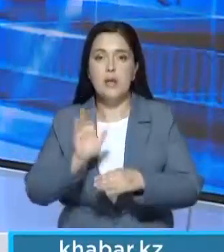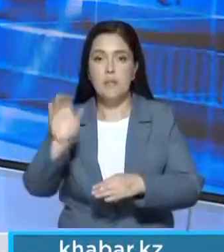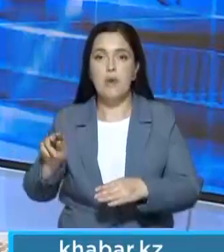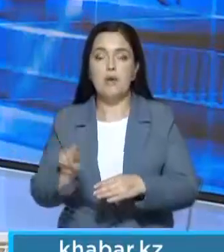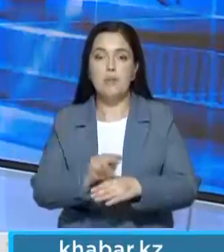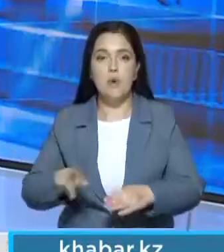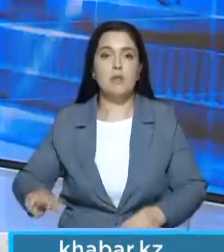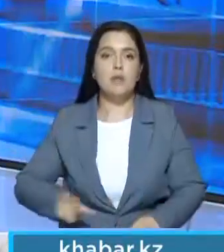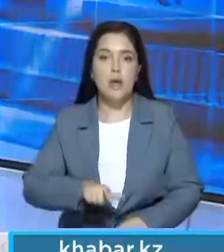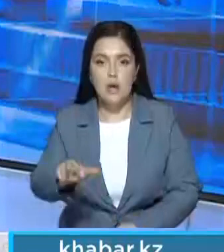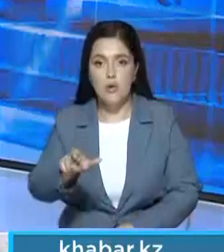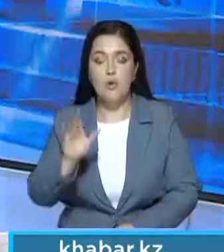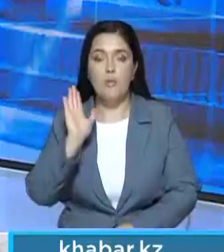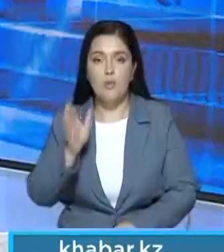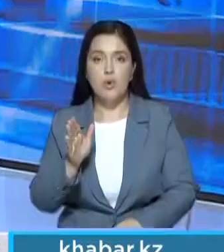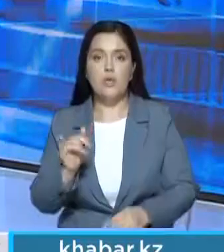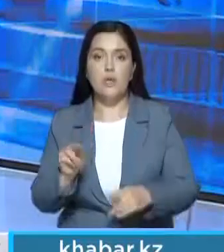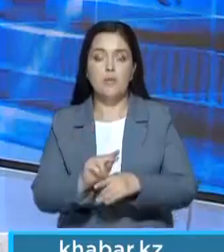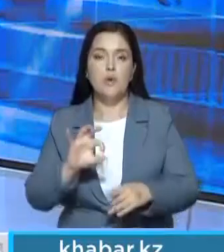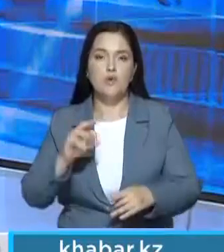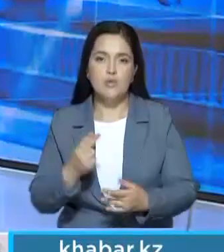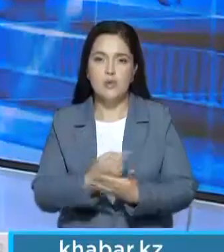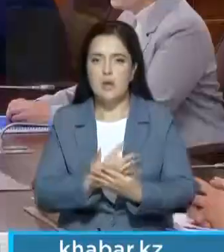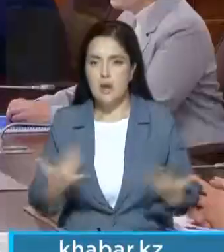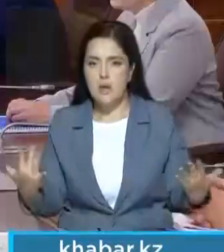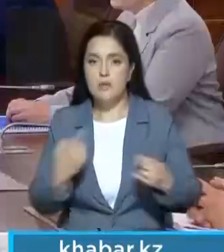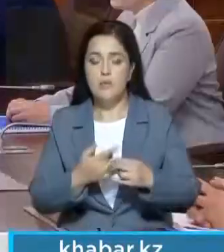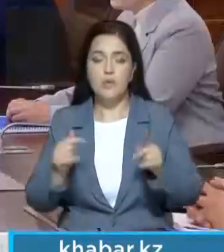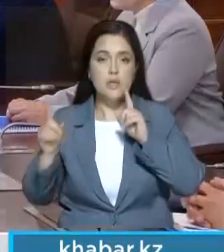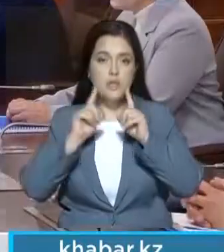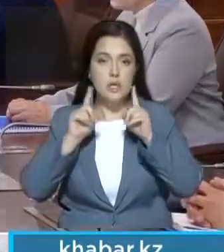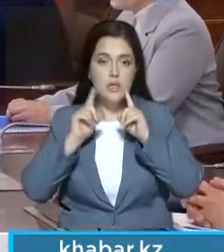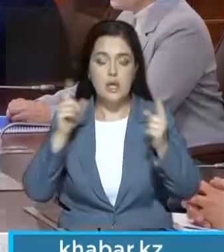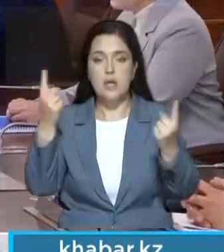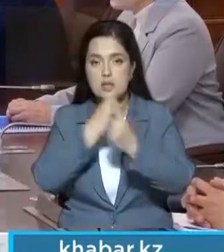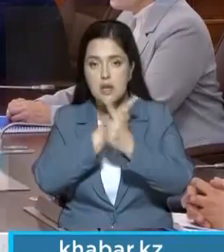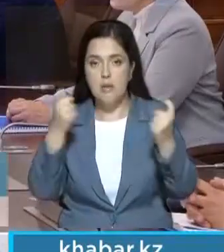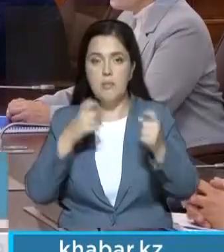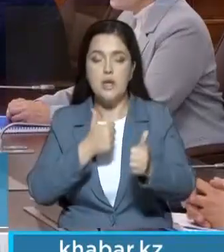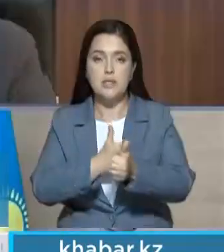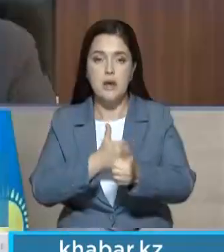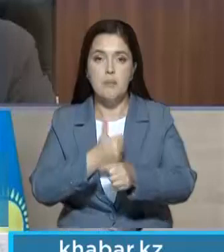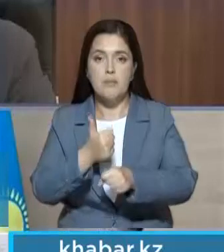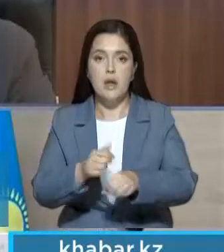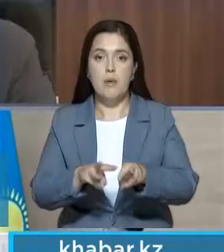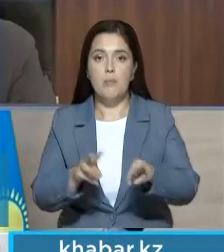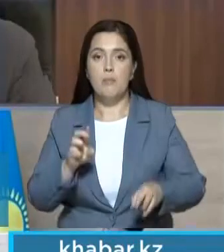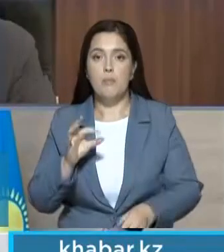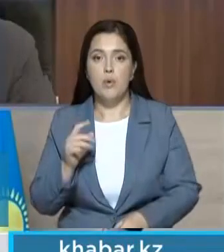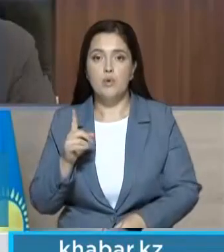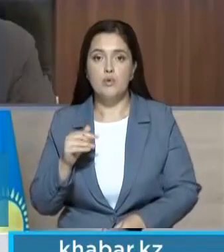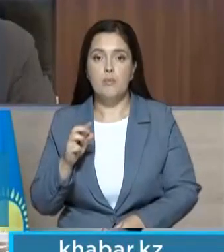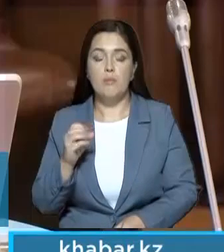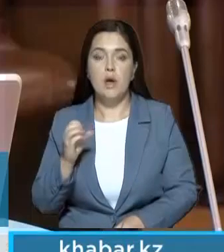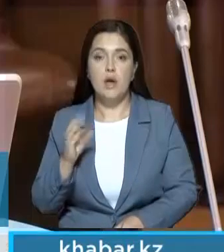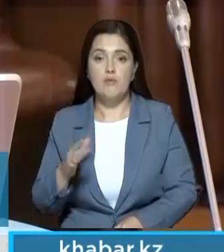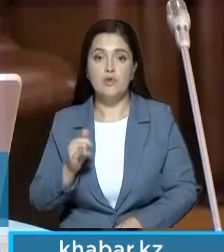дорог линии электроснабжения и ремонт социальных объектов об этом сегодня на заседании кабмина сообщил зам премьер-министра канат бозумбаев Ну а в целом